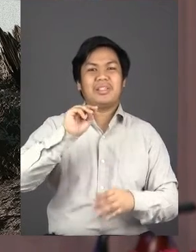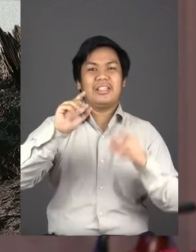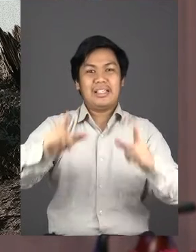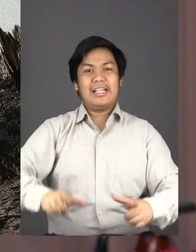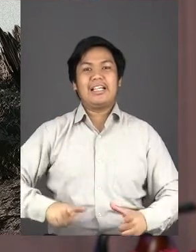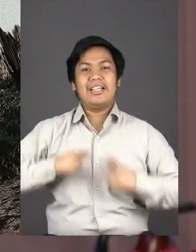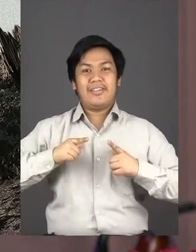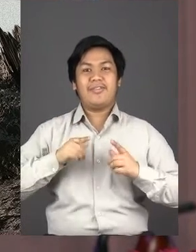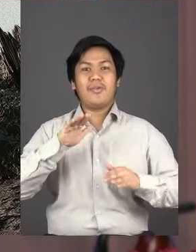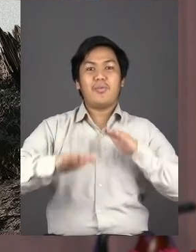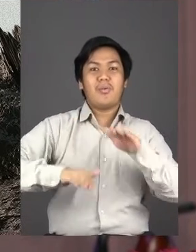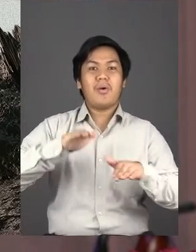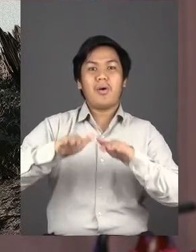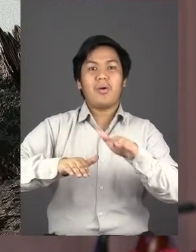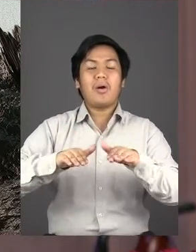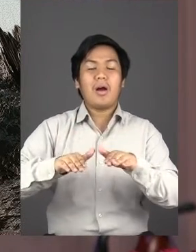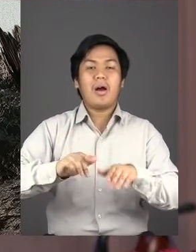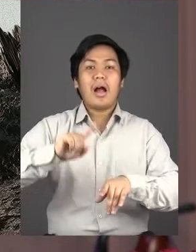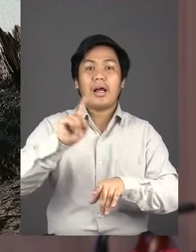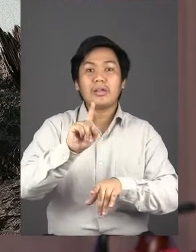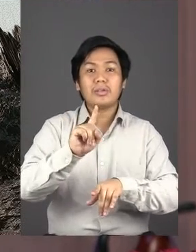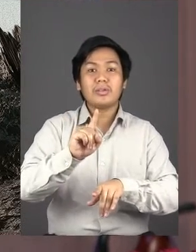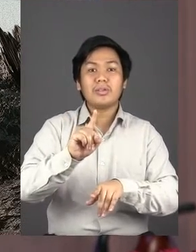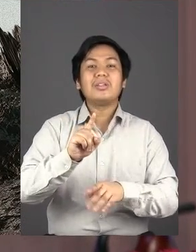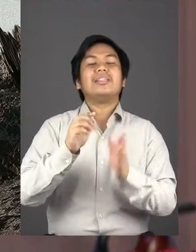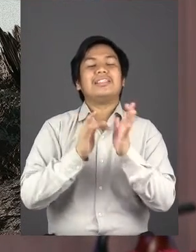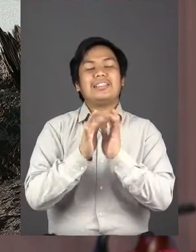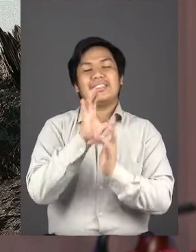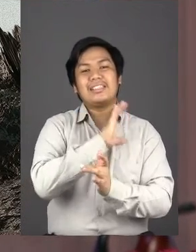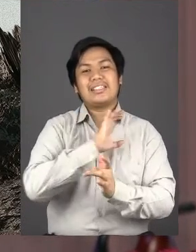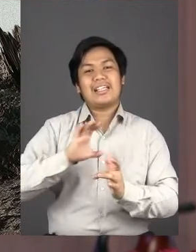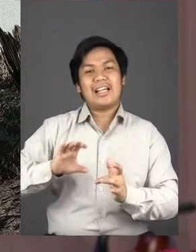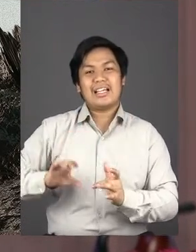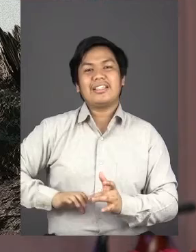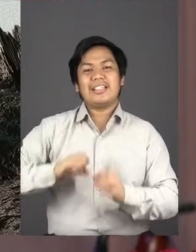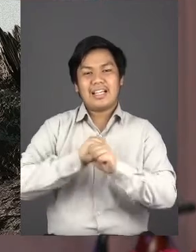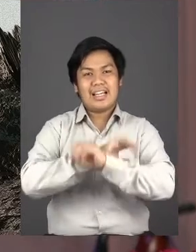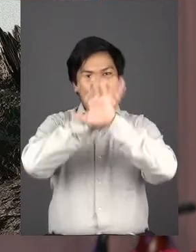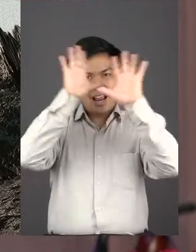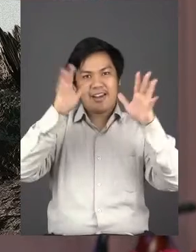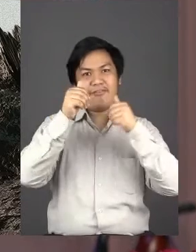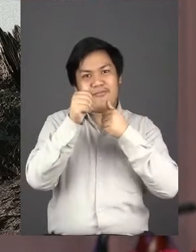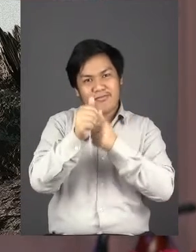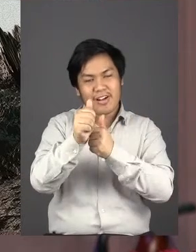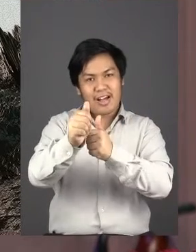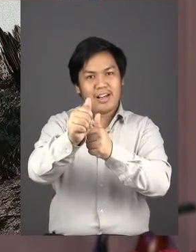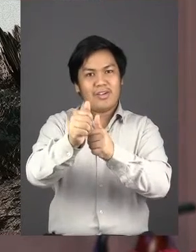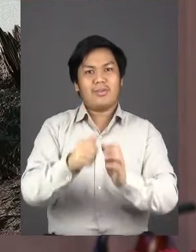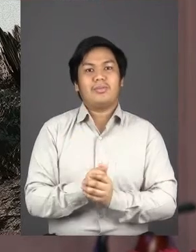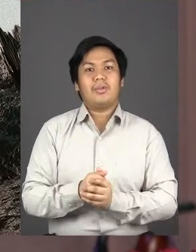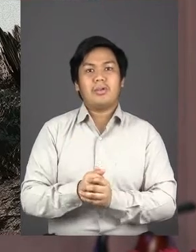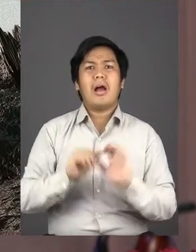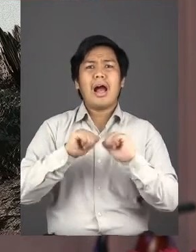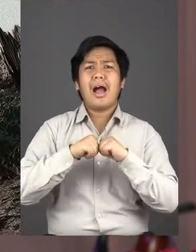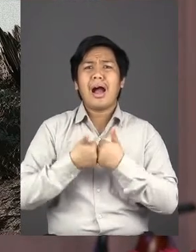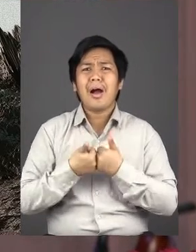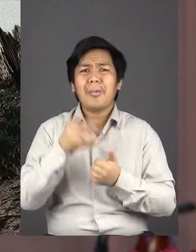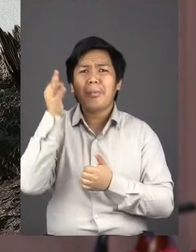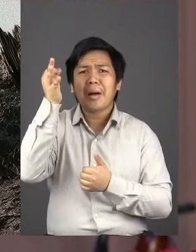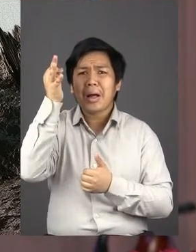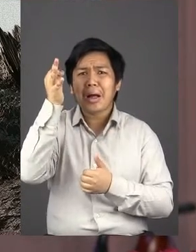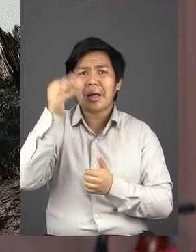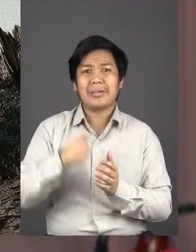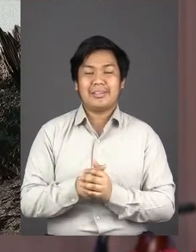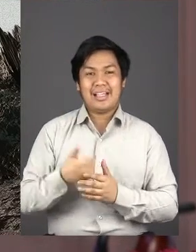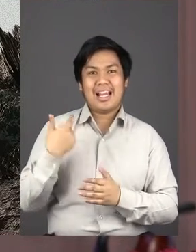mamuhay, lumakad ayon sa kanyang liwanag. E paano ba yun, pastor? Buti na lang,